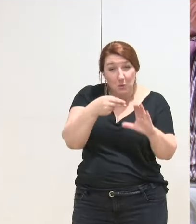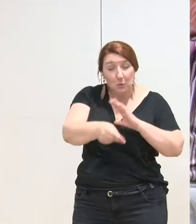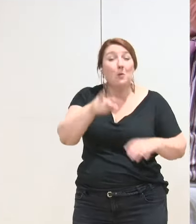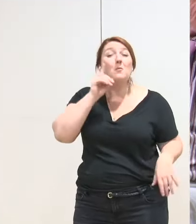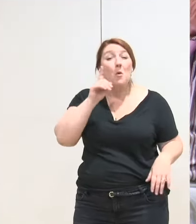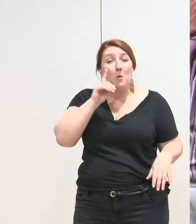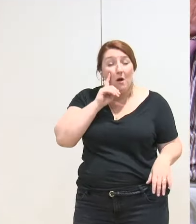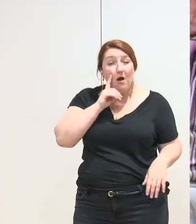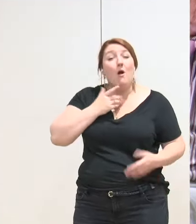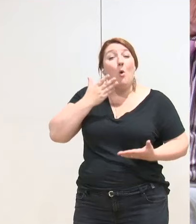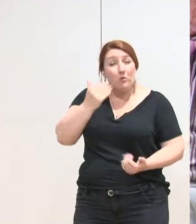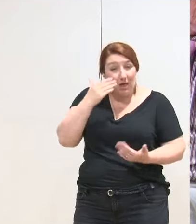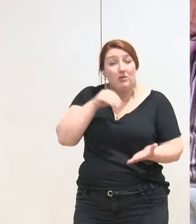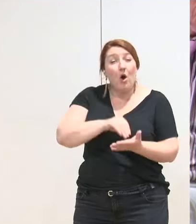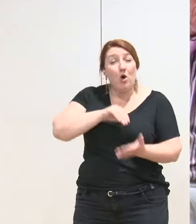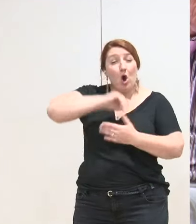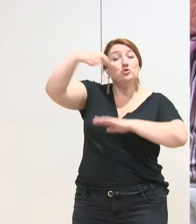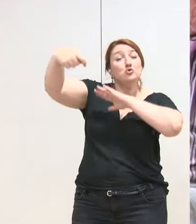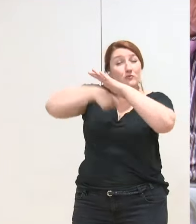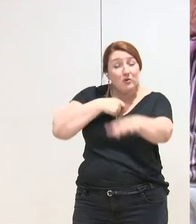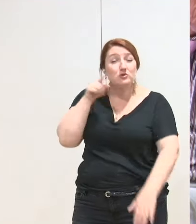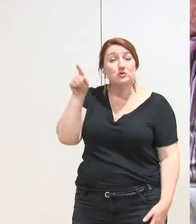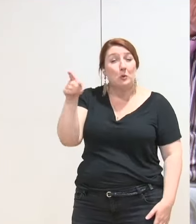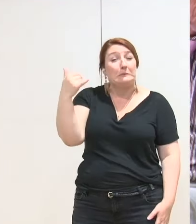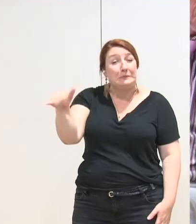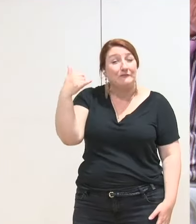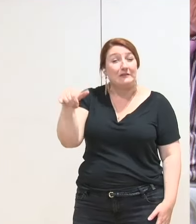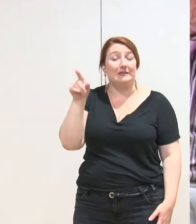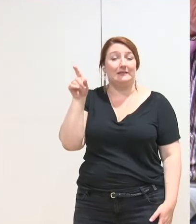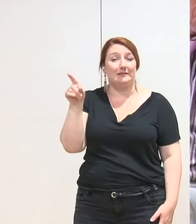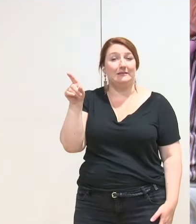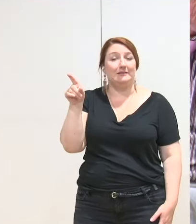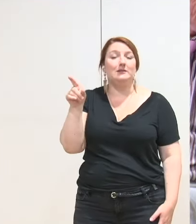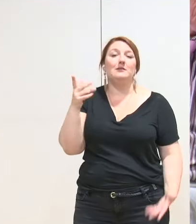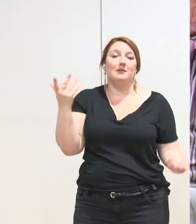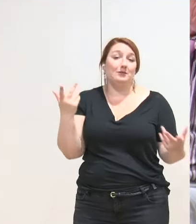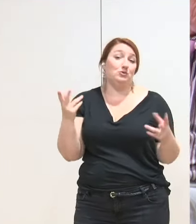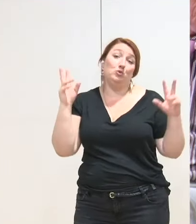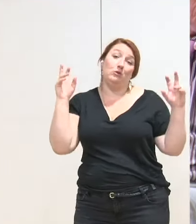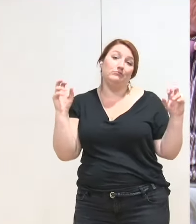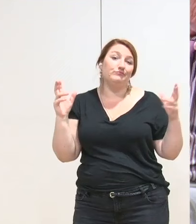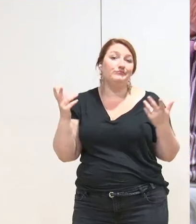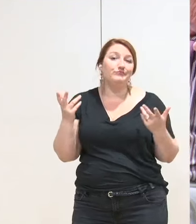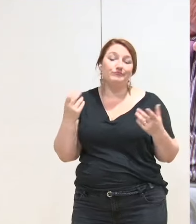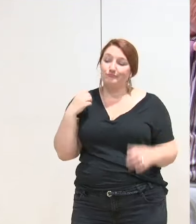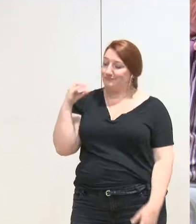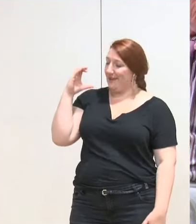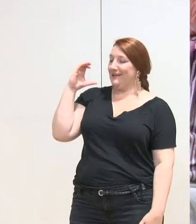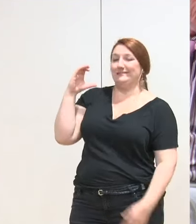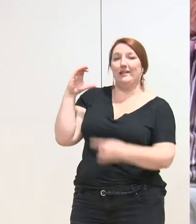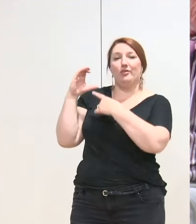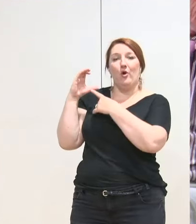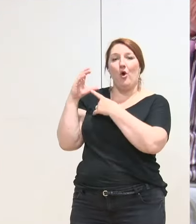sommes encore en attente de subventions qui a priori ne sont pas encore versé et nous vivons sur l'excédent